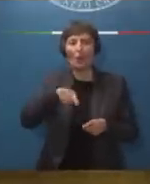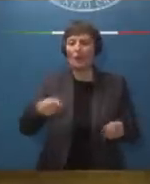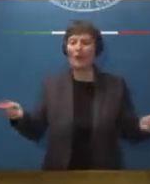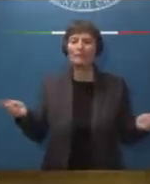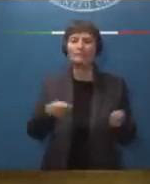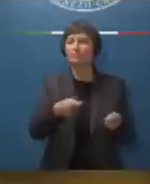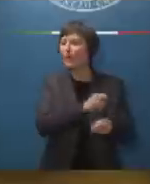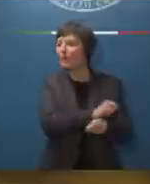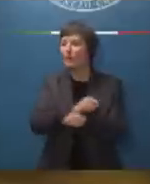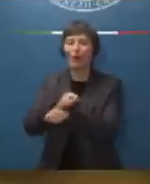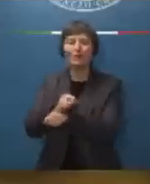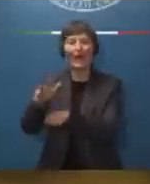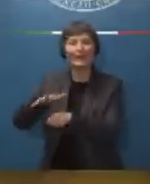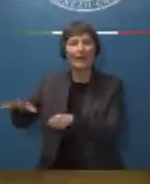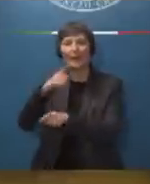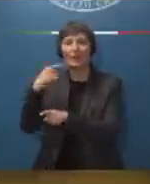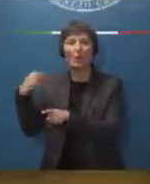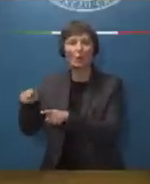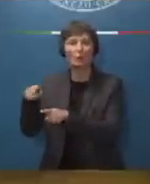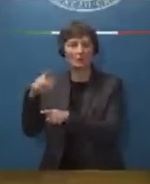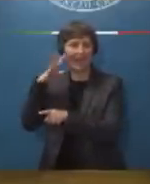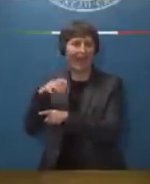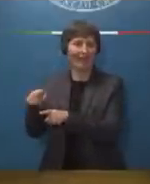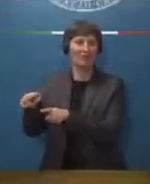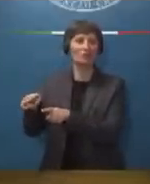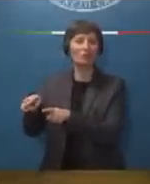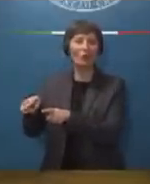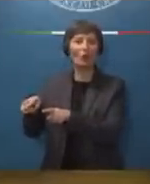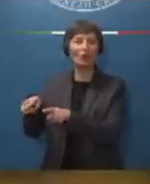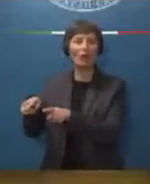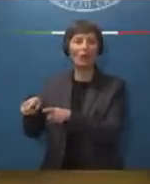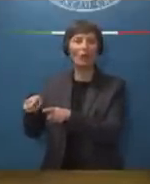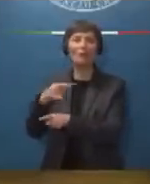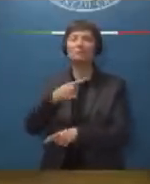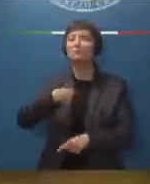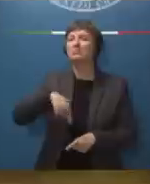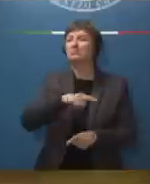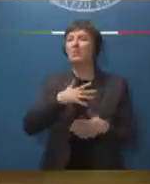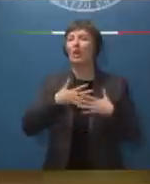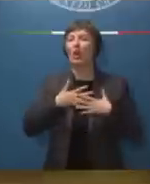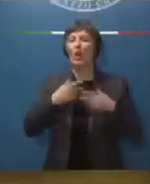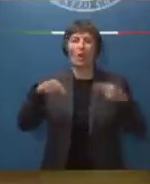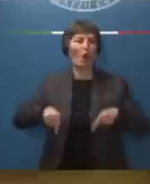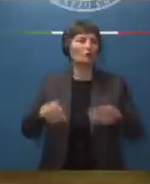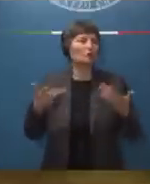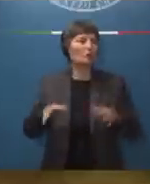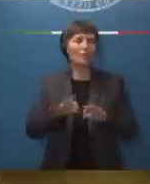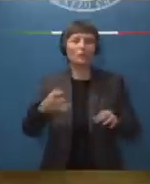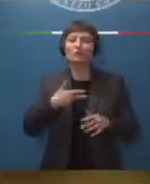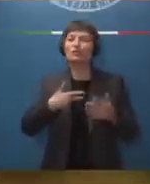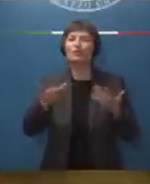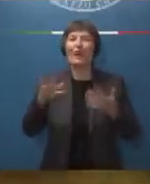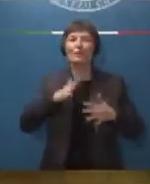e sul territorio dell'aggressore Noi abbiamo tutto abbiamo oggi le informazioni sul